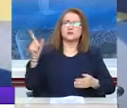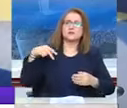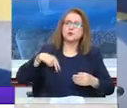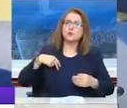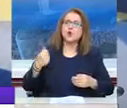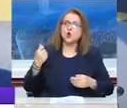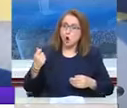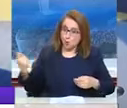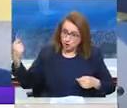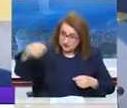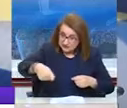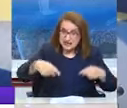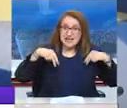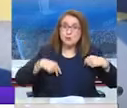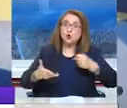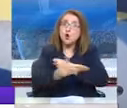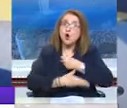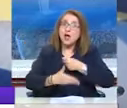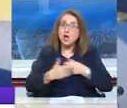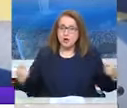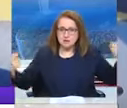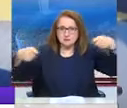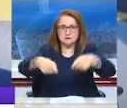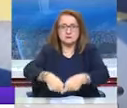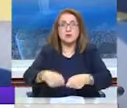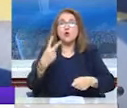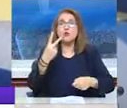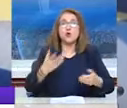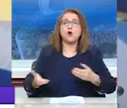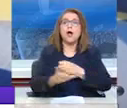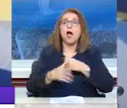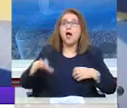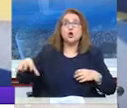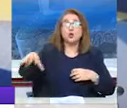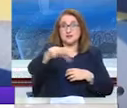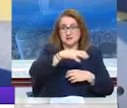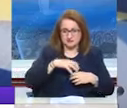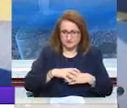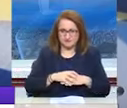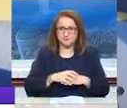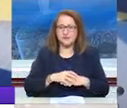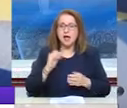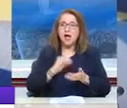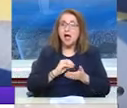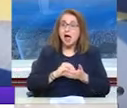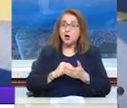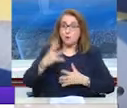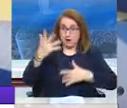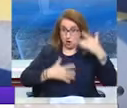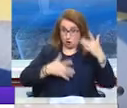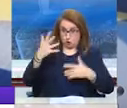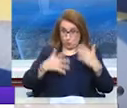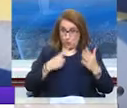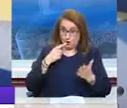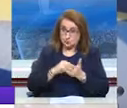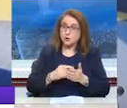Οικονομικών. 8. Προβλέπεται συμπληρωματικός κρατικός προϋπολογισμός με αύξηση